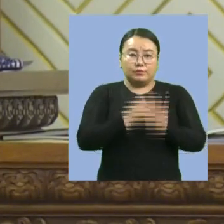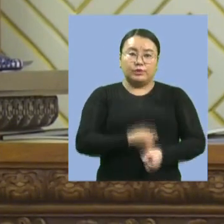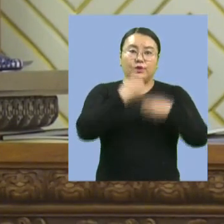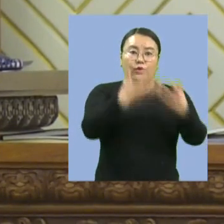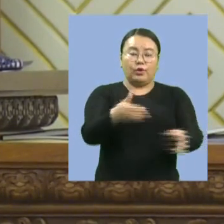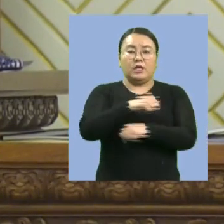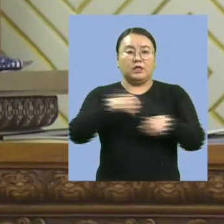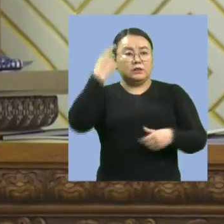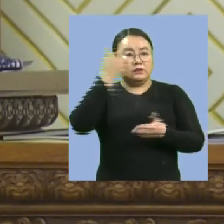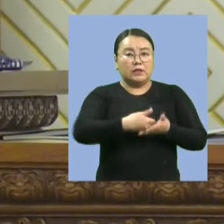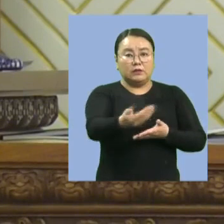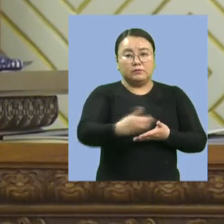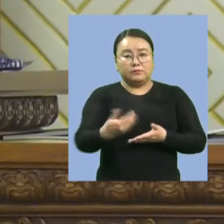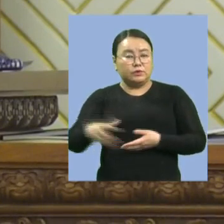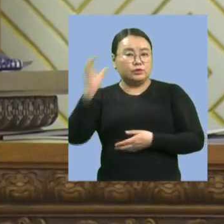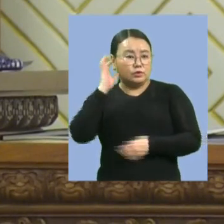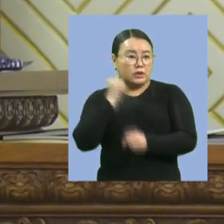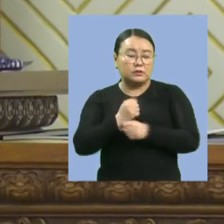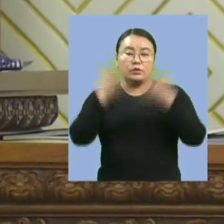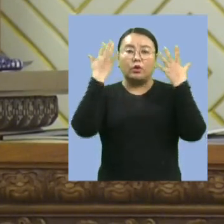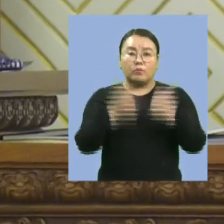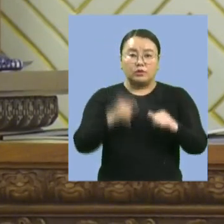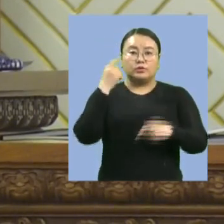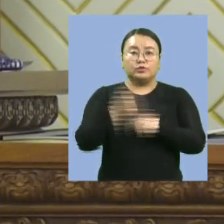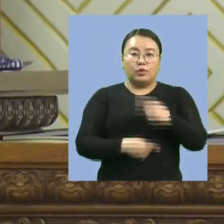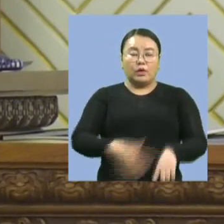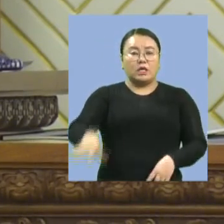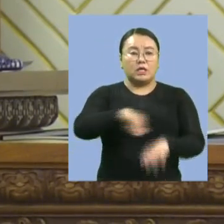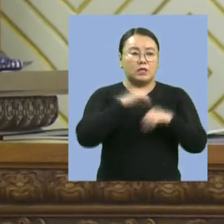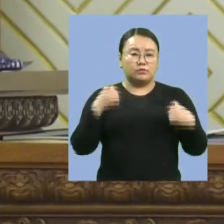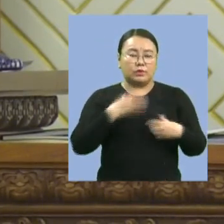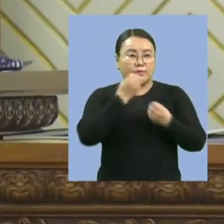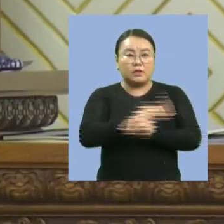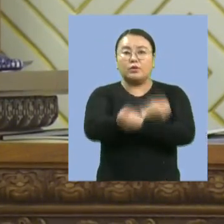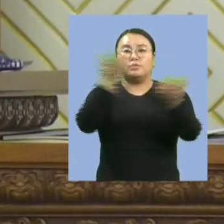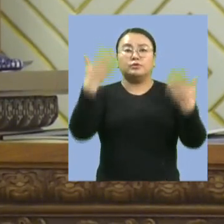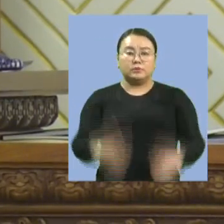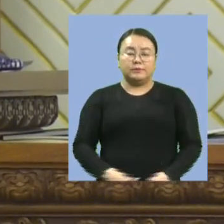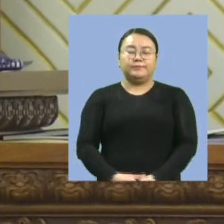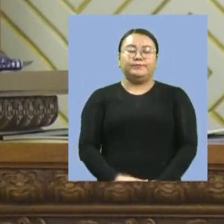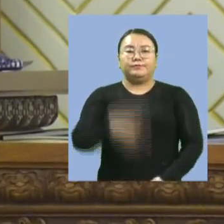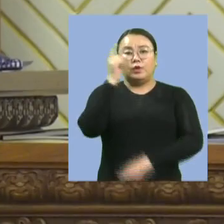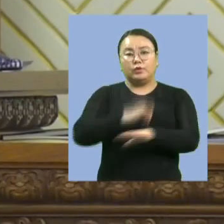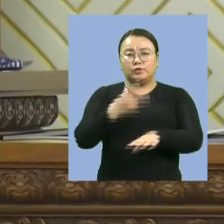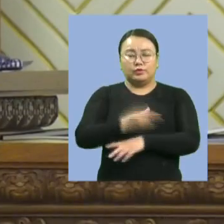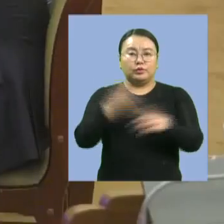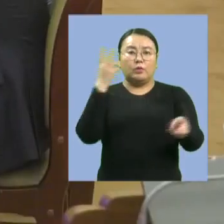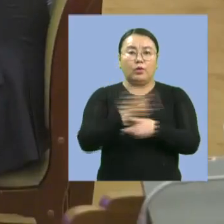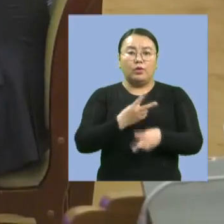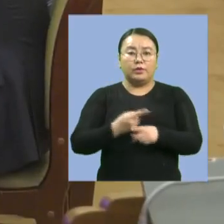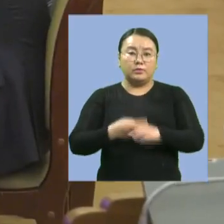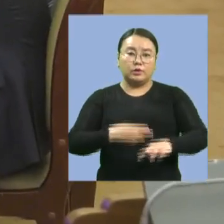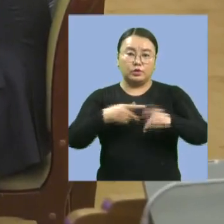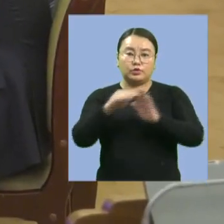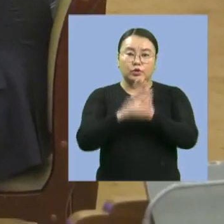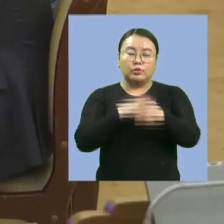нийтэд тайлбарлан таниулж, иргэдийн санал бодлыг сонсох ажлыг зохион байгуулахар болсныг иргэд олон нийтэд дүүгээр зарлан мэдэгдэж байна. Монгол